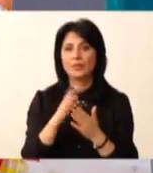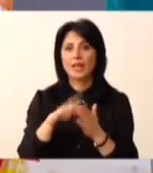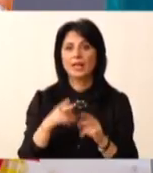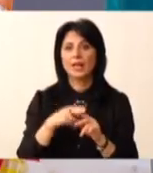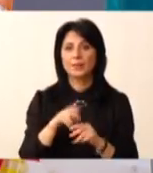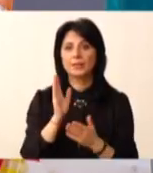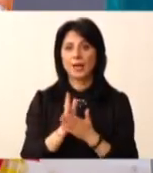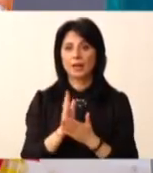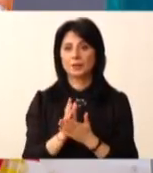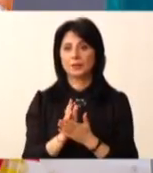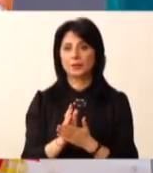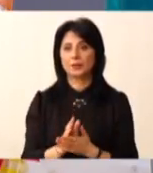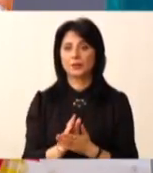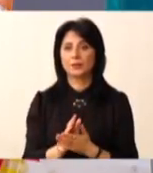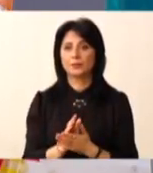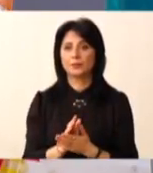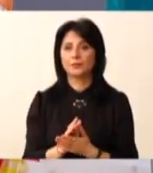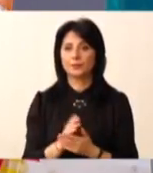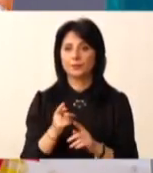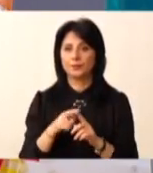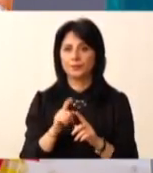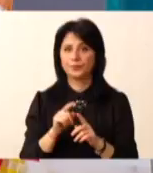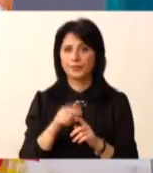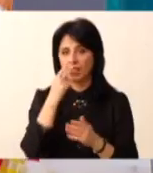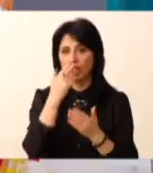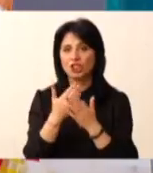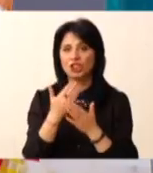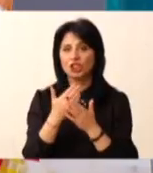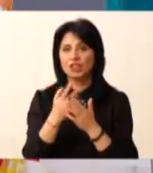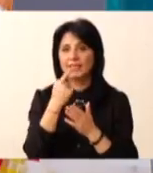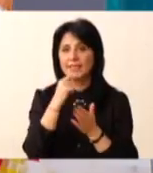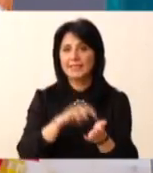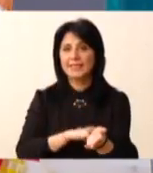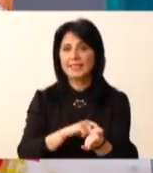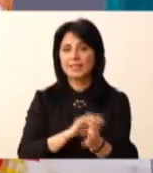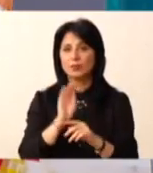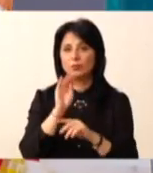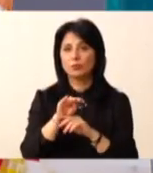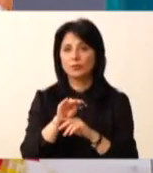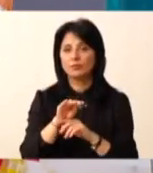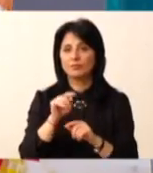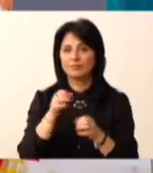ამისა არის ესეთი მარკერი, ნიშანი, სისხლში იმატებს